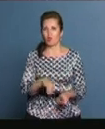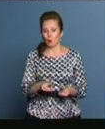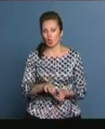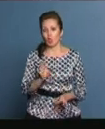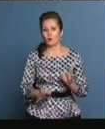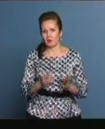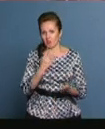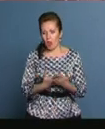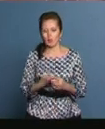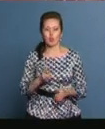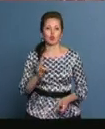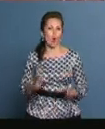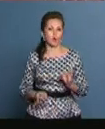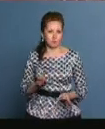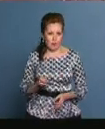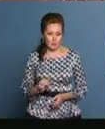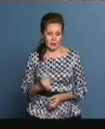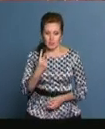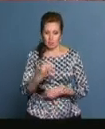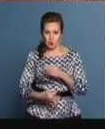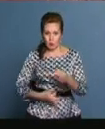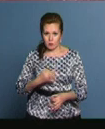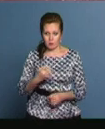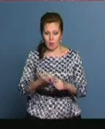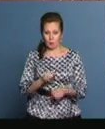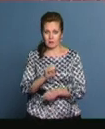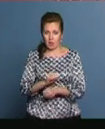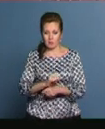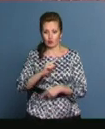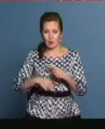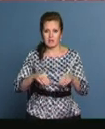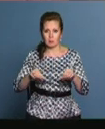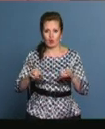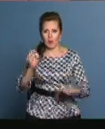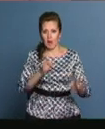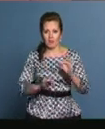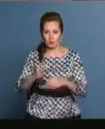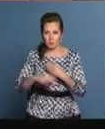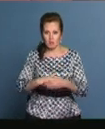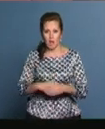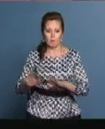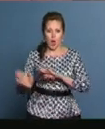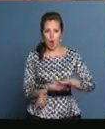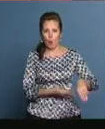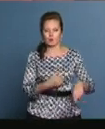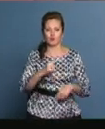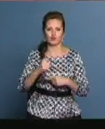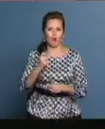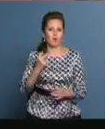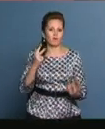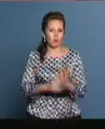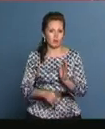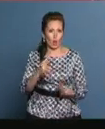показатель, это норма. В сутки только на этой станции через песчано-гравийную смесь проходит 180 тысяч кубометров воды. Пока старенькие